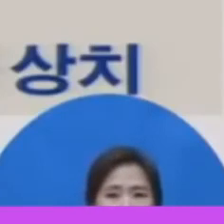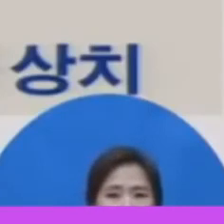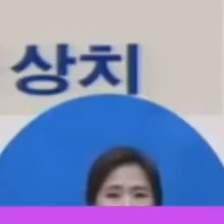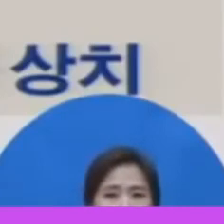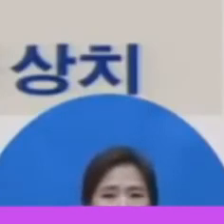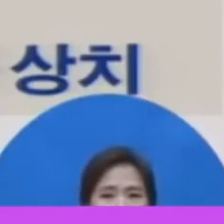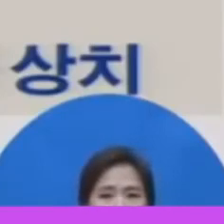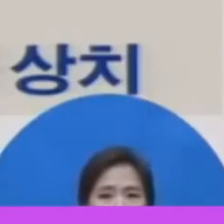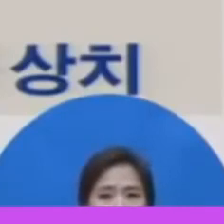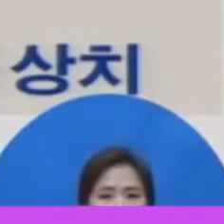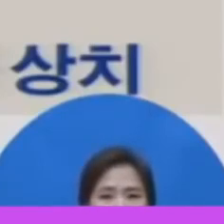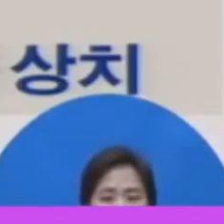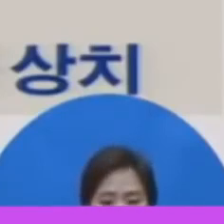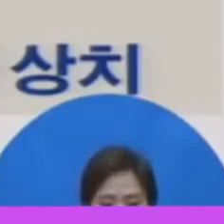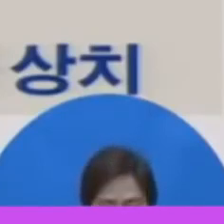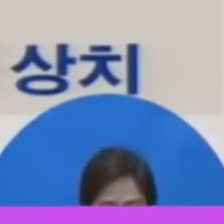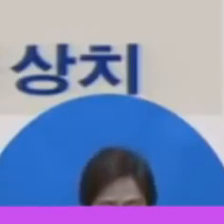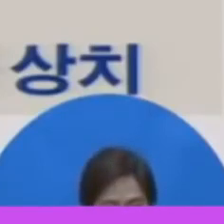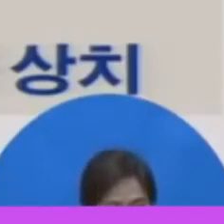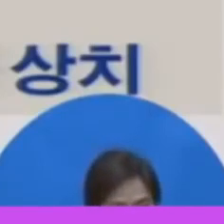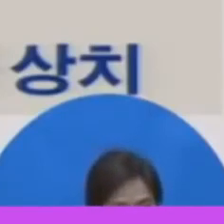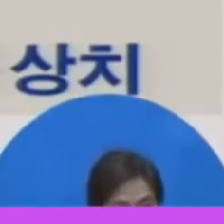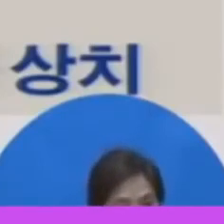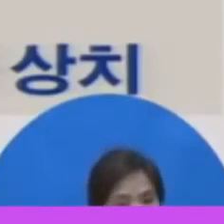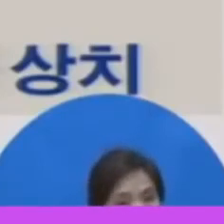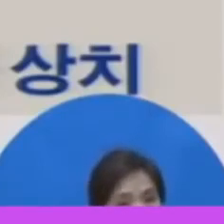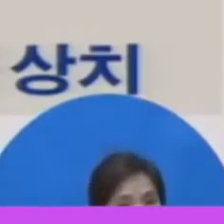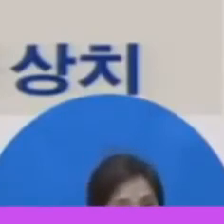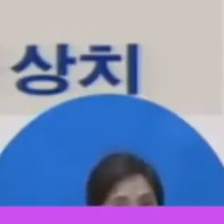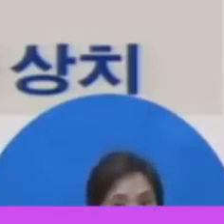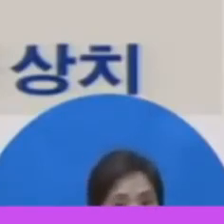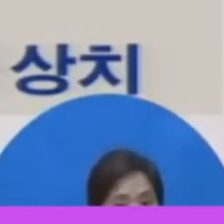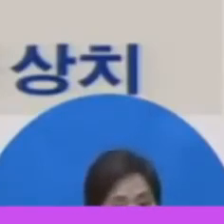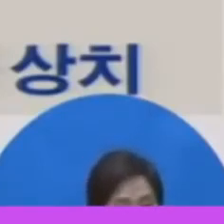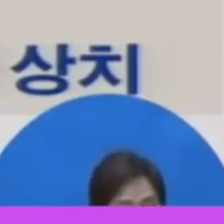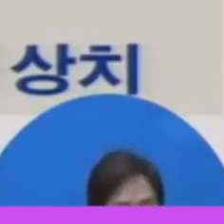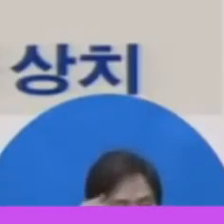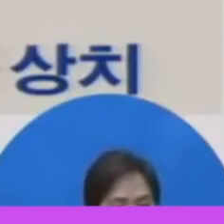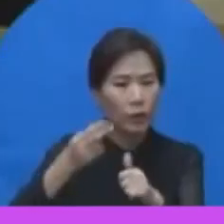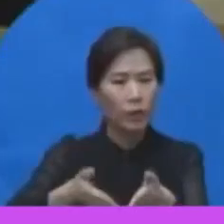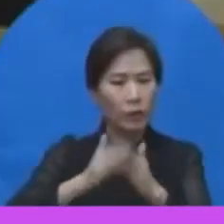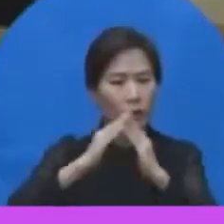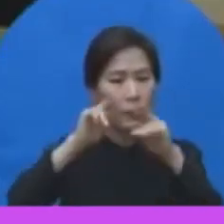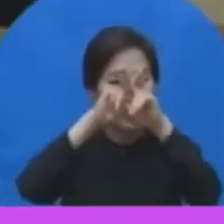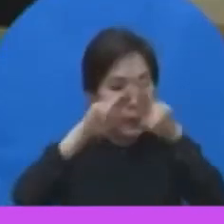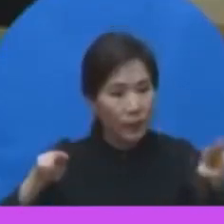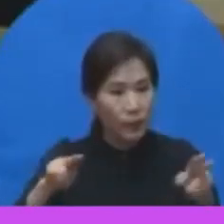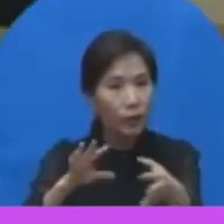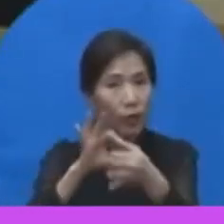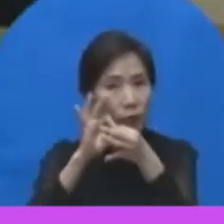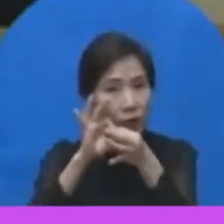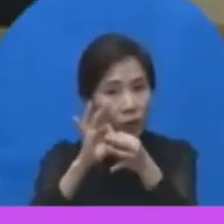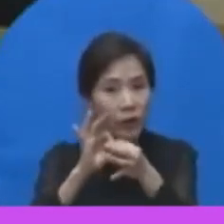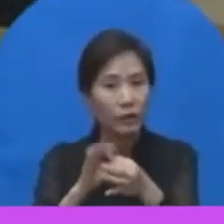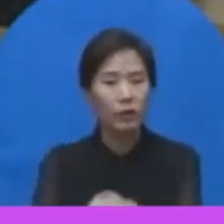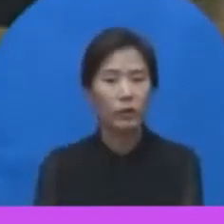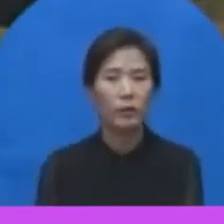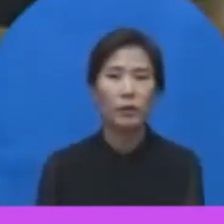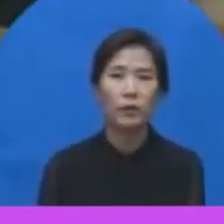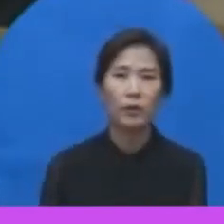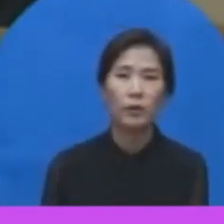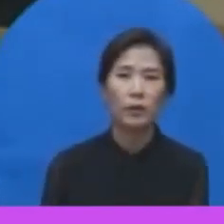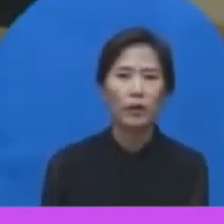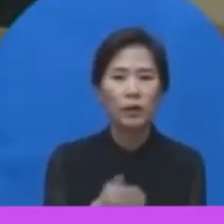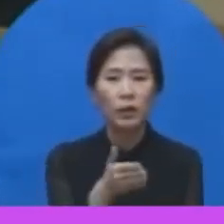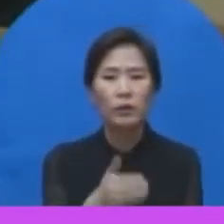설립과 설립 후에 실질 관련은 형식 앞에는 뭐 실질이고 설립 후는 실질이면 일관적인 행정 처리가